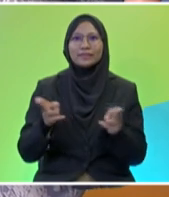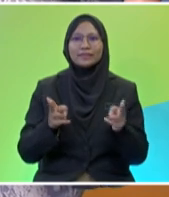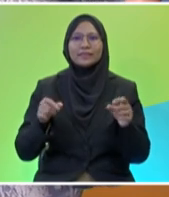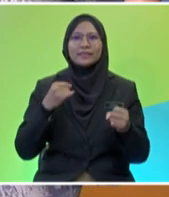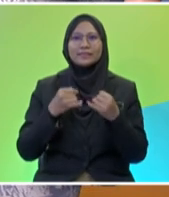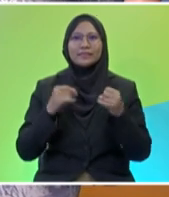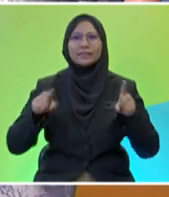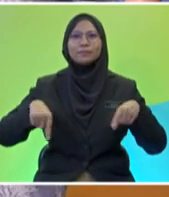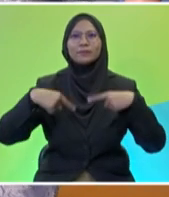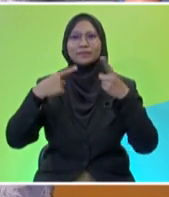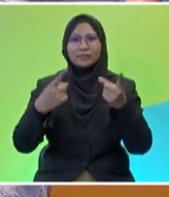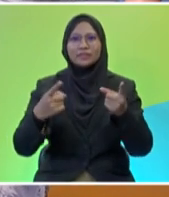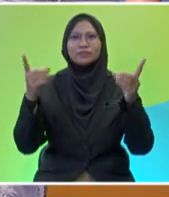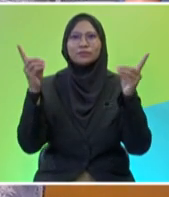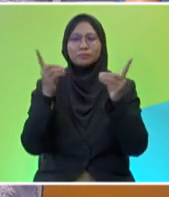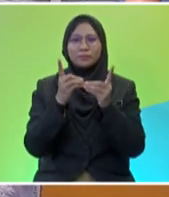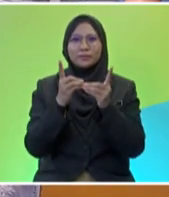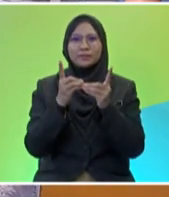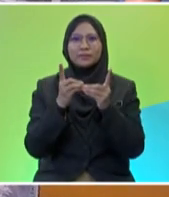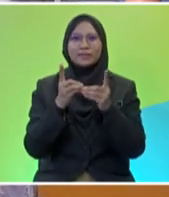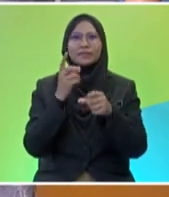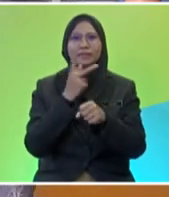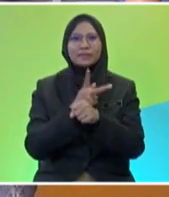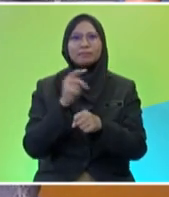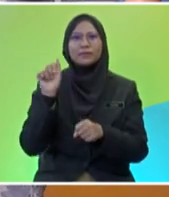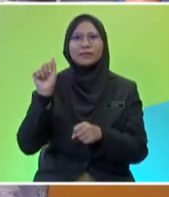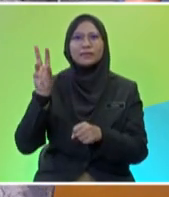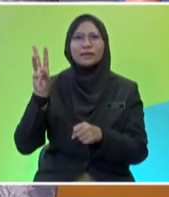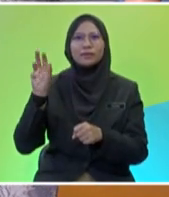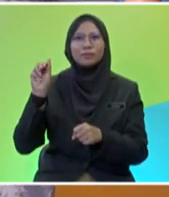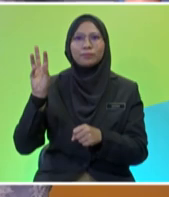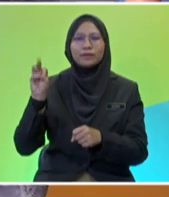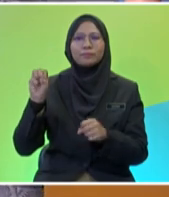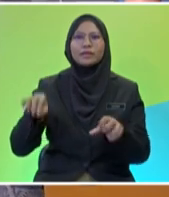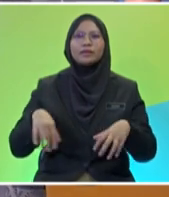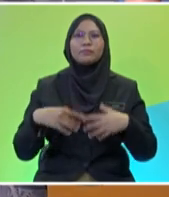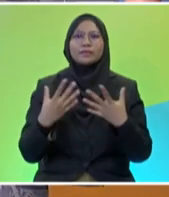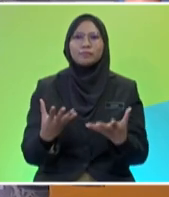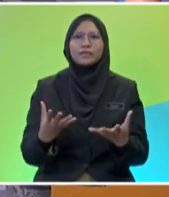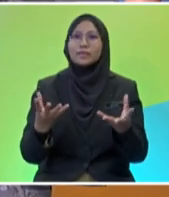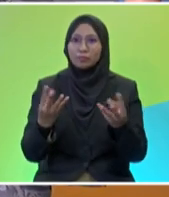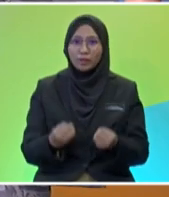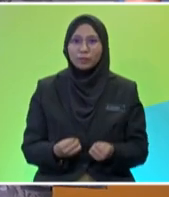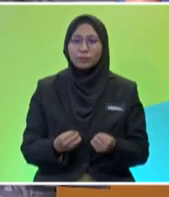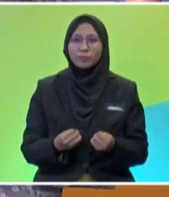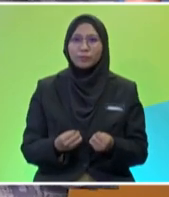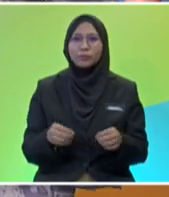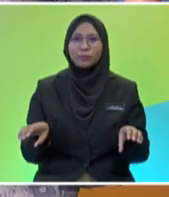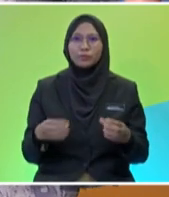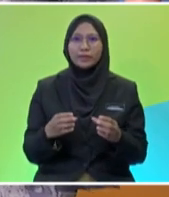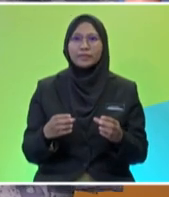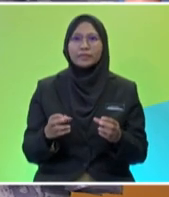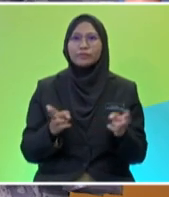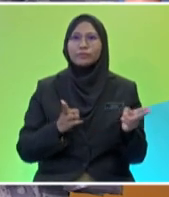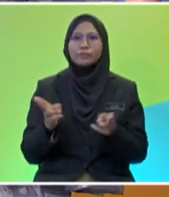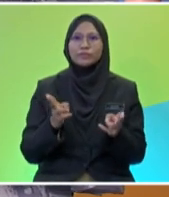dari beberapa agensi yang ada agensi kerajaan yang ada Jadi buat kepilih satu saja Kemudian eee my prince